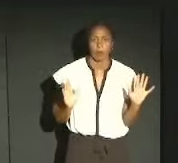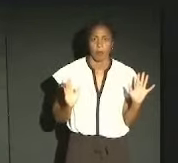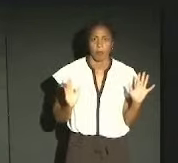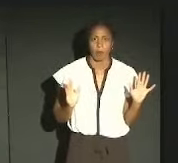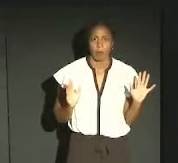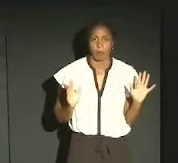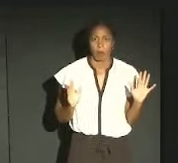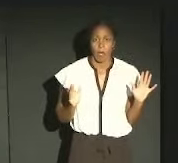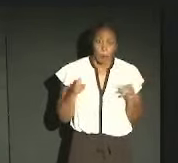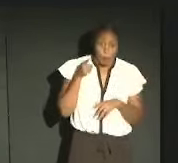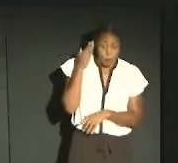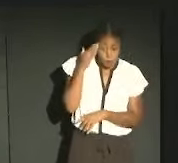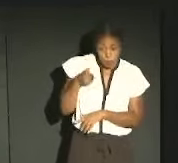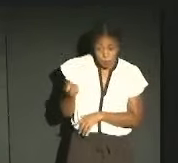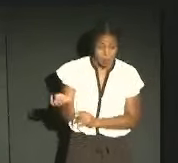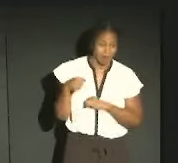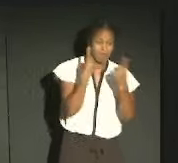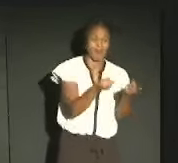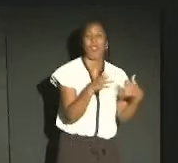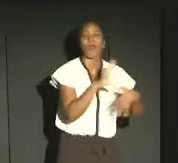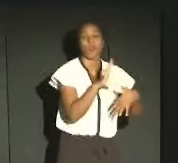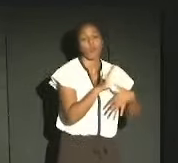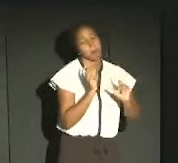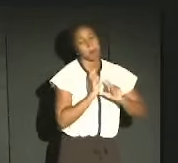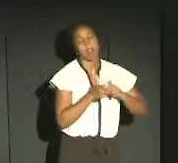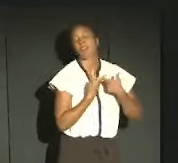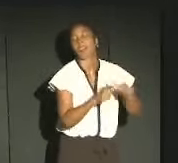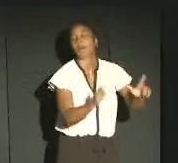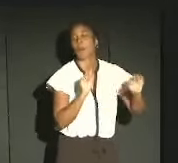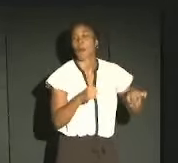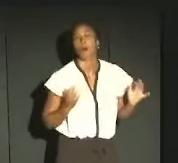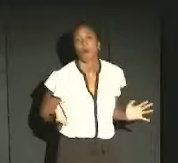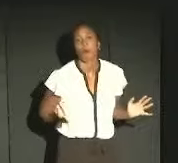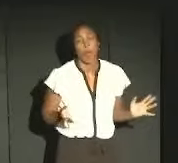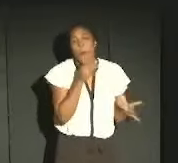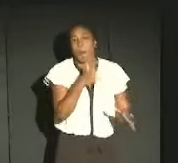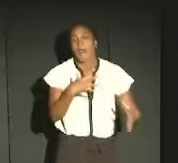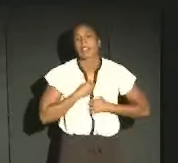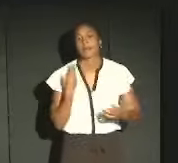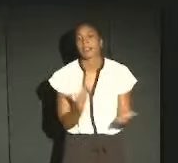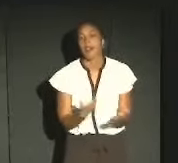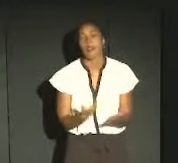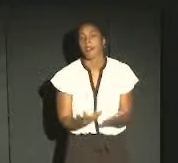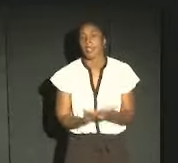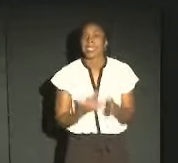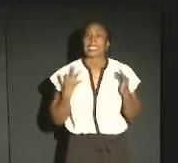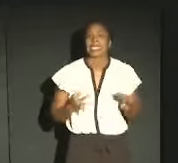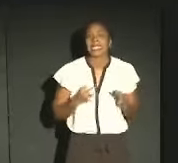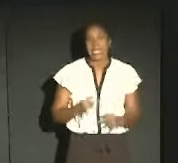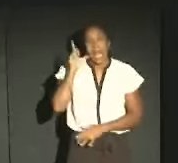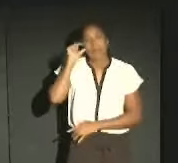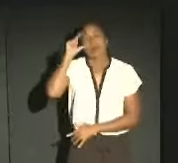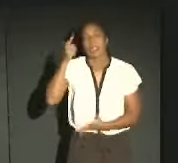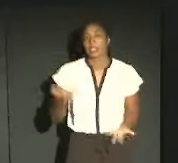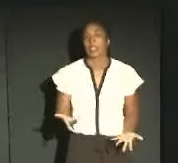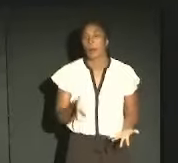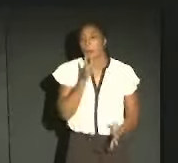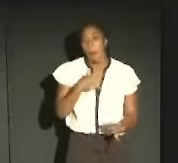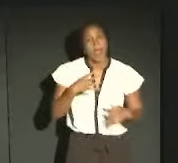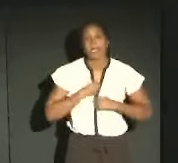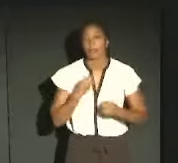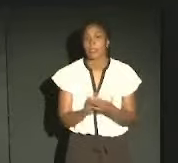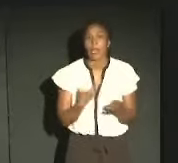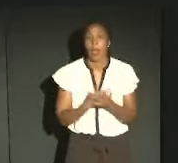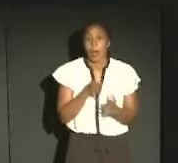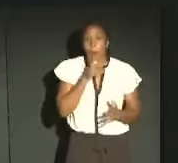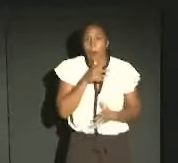d'aller jusqu'en Guadeloupe alors il sera libéré nous ne pouvons pas accepter ça dans une république il ne peut pas y avoir de répression